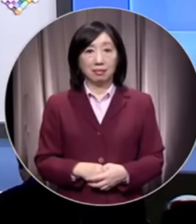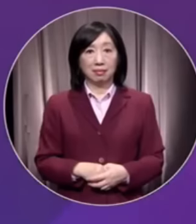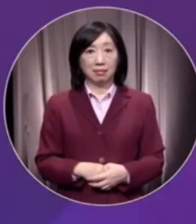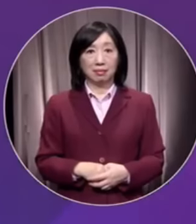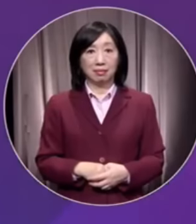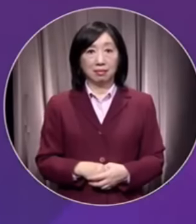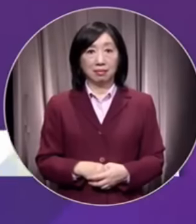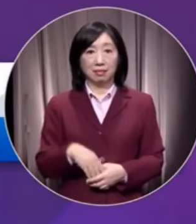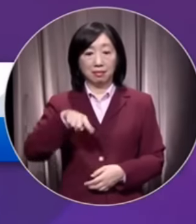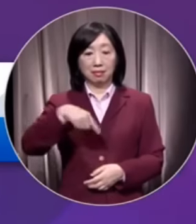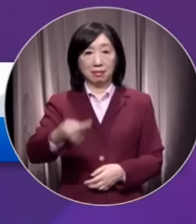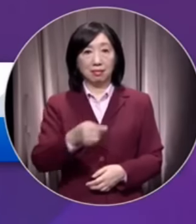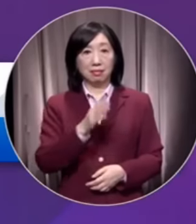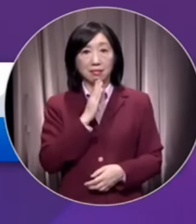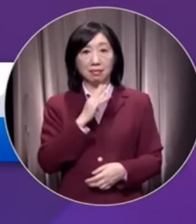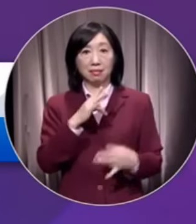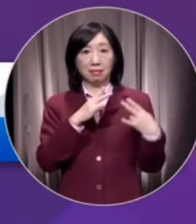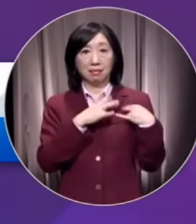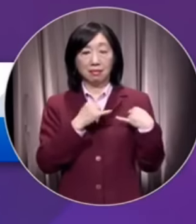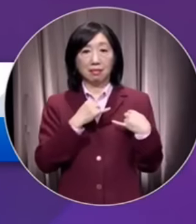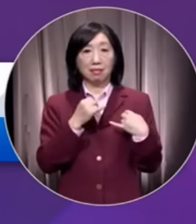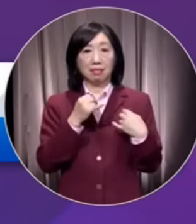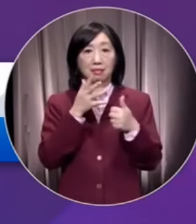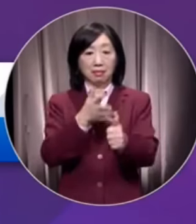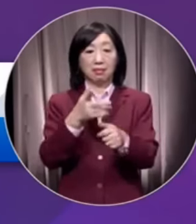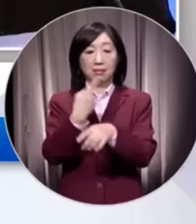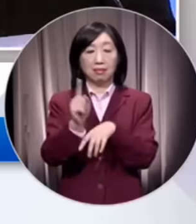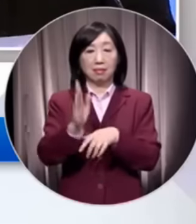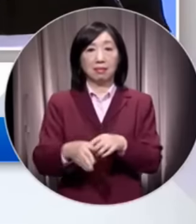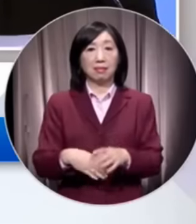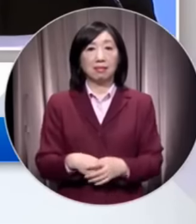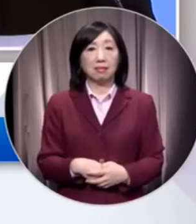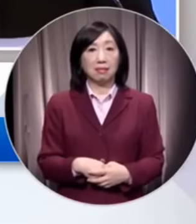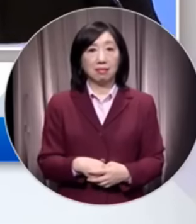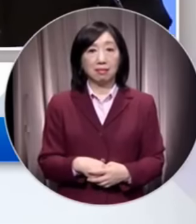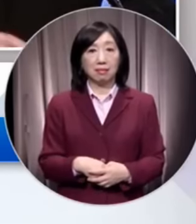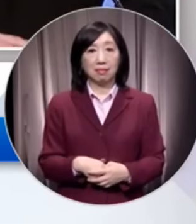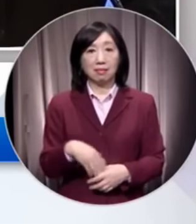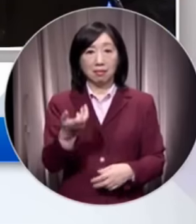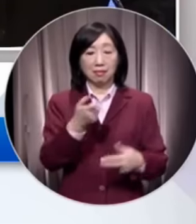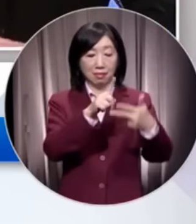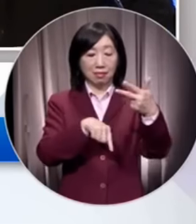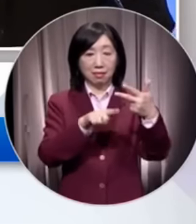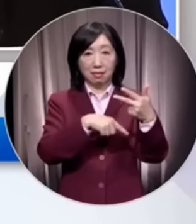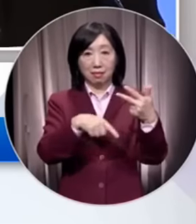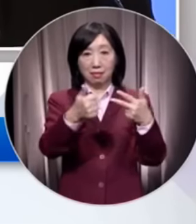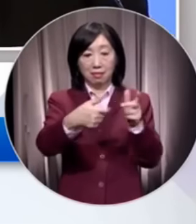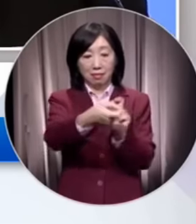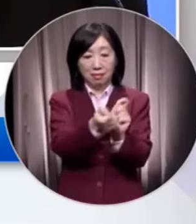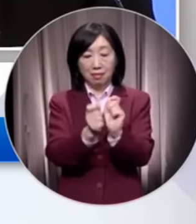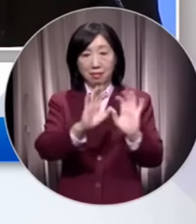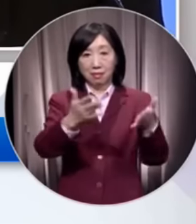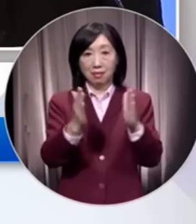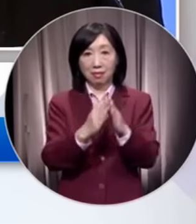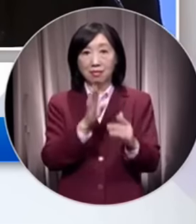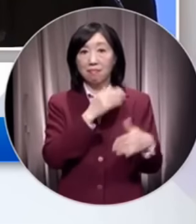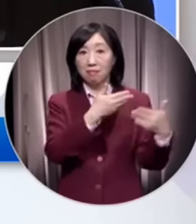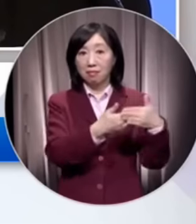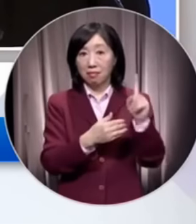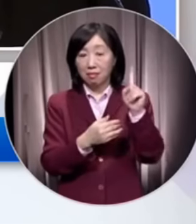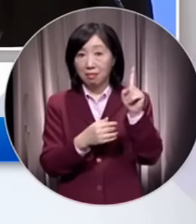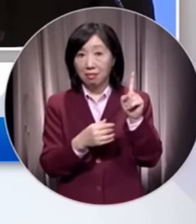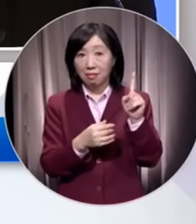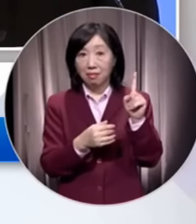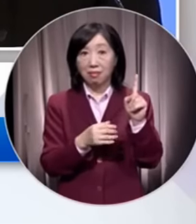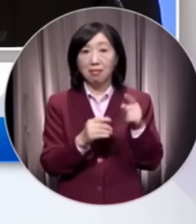继续请蔡英文女士提问，时间一分半。 谢谢。朱主席刚才讲的周边的国家是中国大陆是